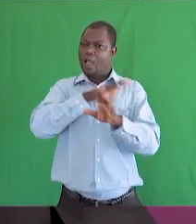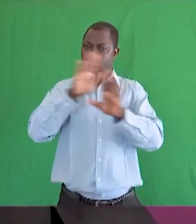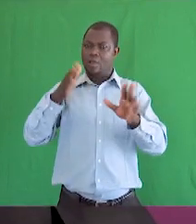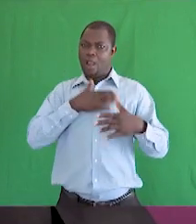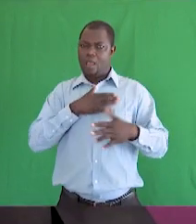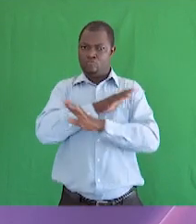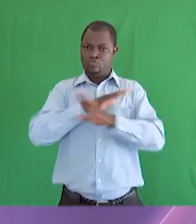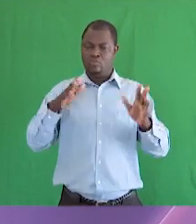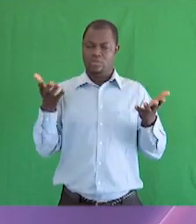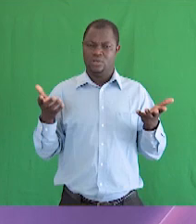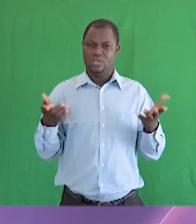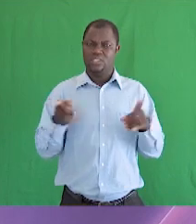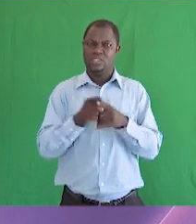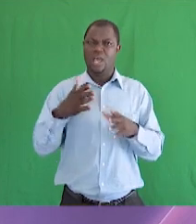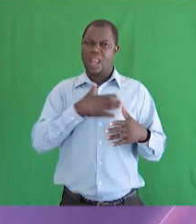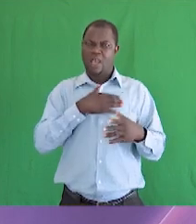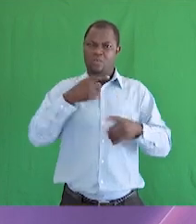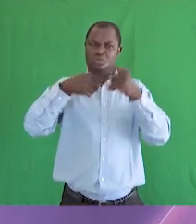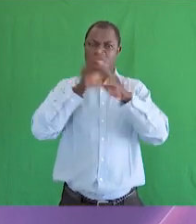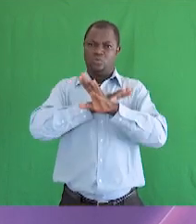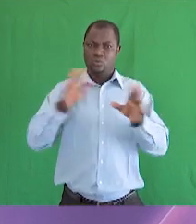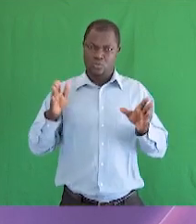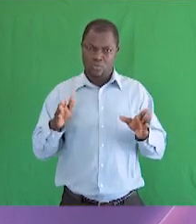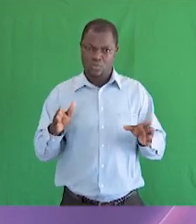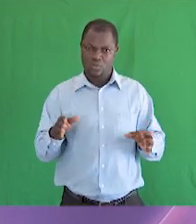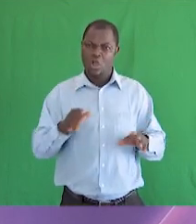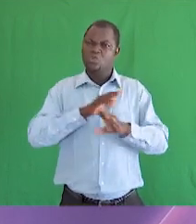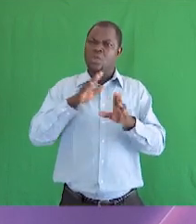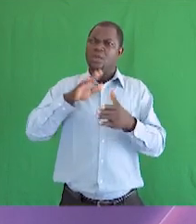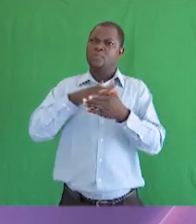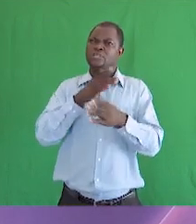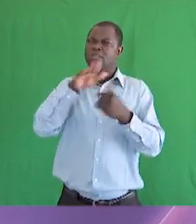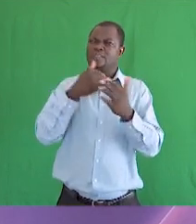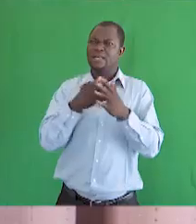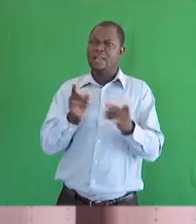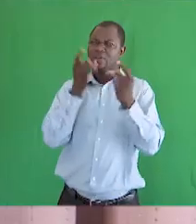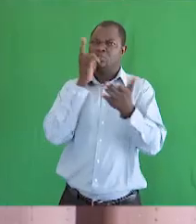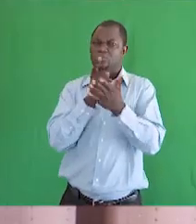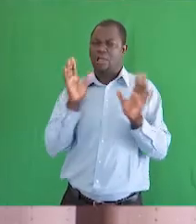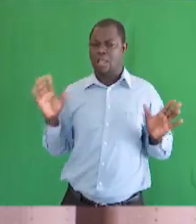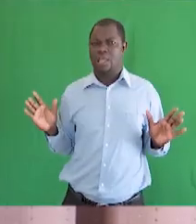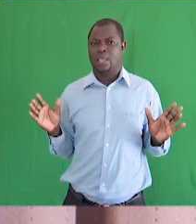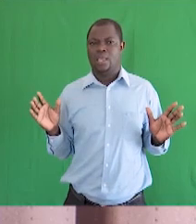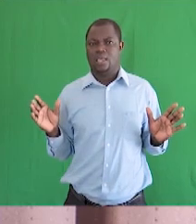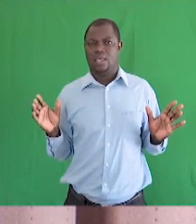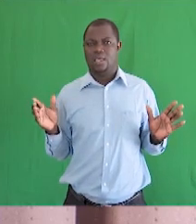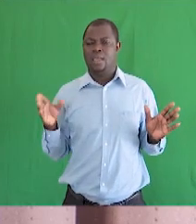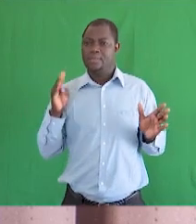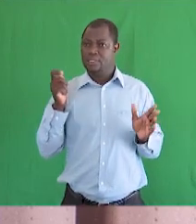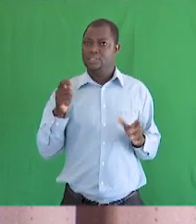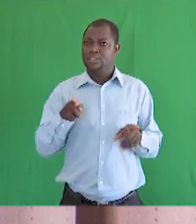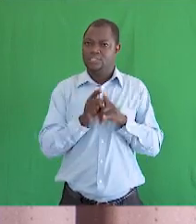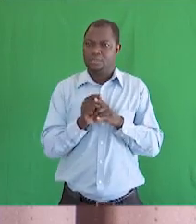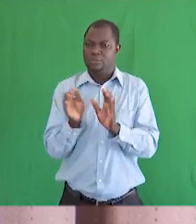havasaramba vachidanana kuti rudo rwausapfuurire pamberi. Noti nekuti pane chakaipa chaanoziva chavanoita kana kuti chavaita asi kuti